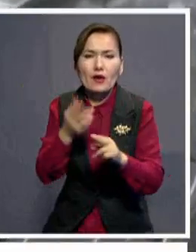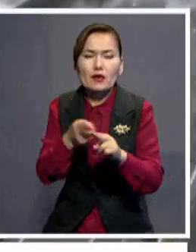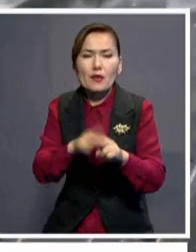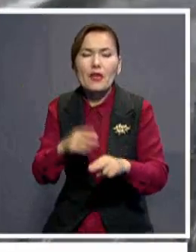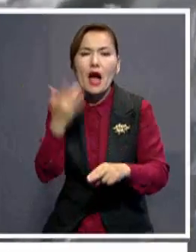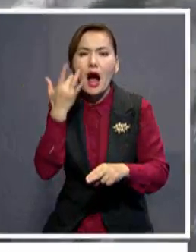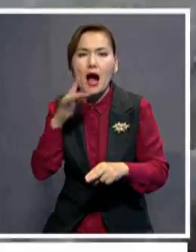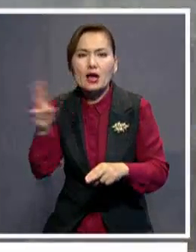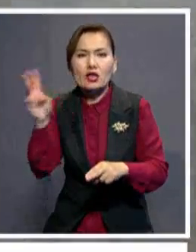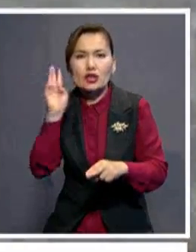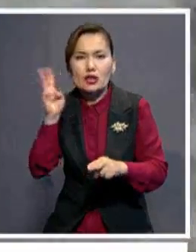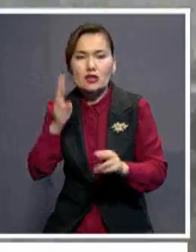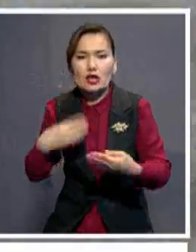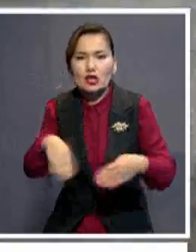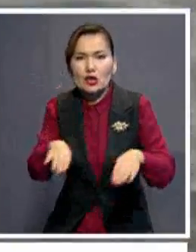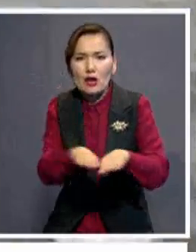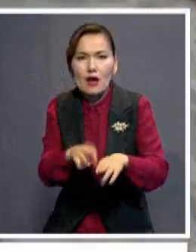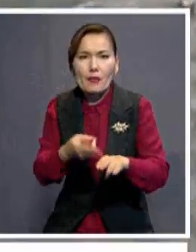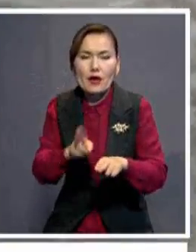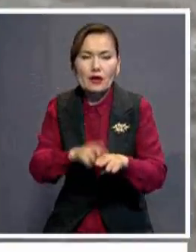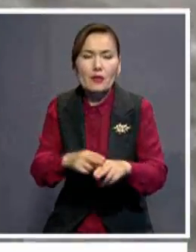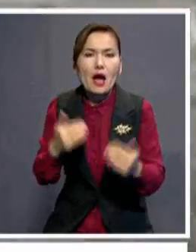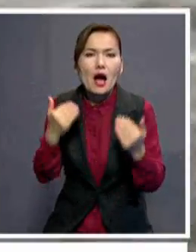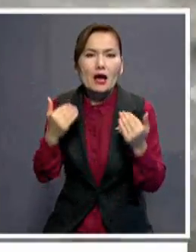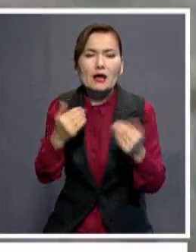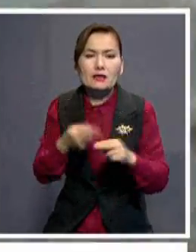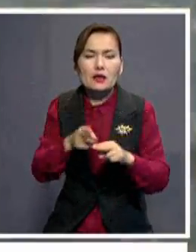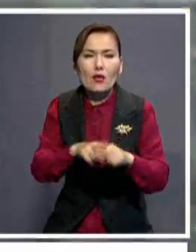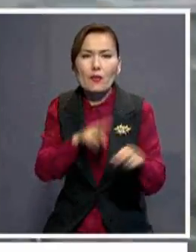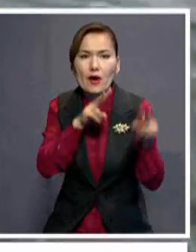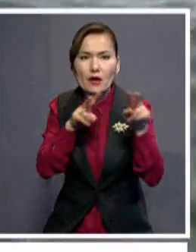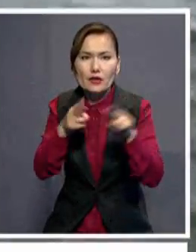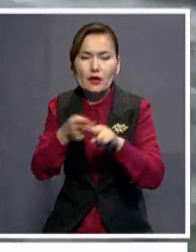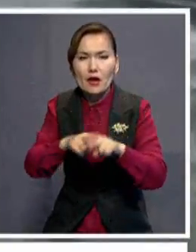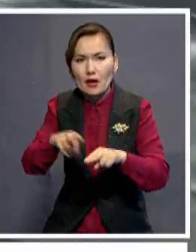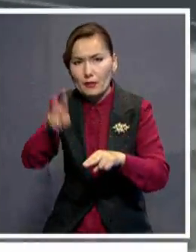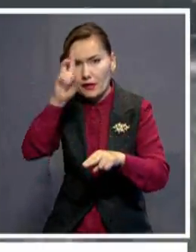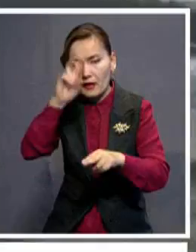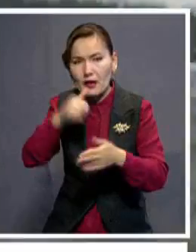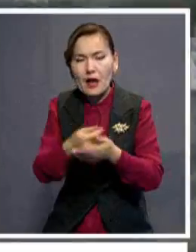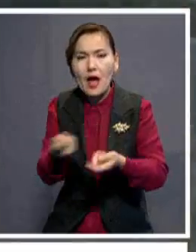уақытша жабылды. Дауылға қарсы тұру жұмыстарын қадағалау үшін ел